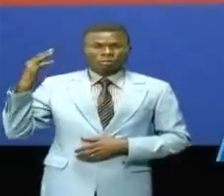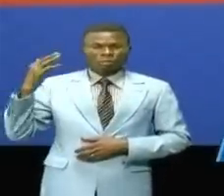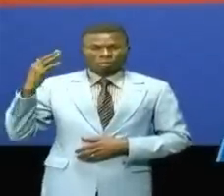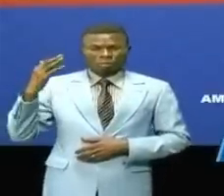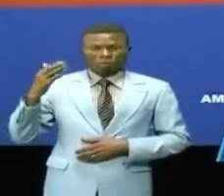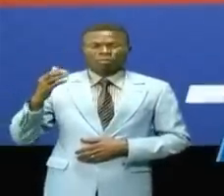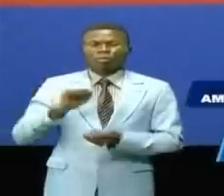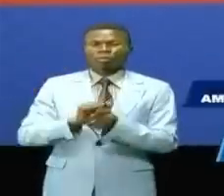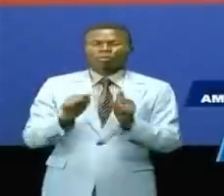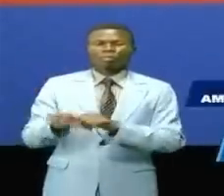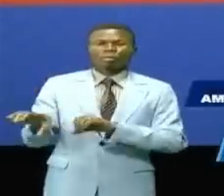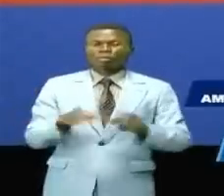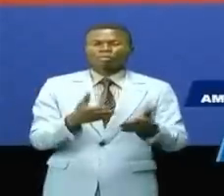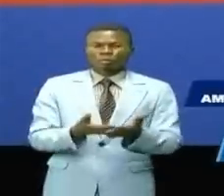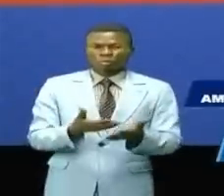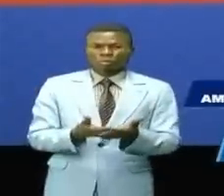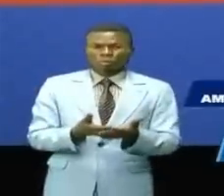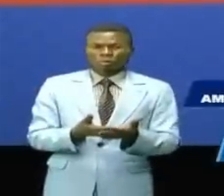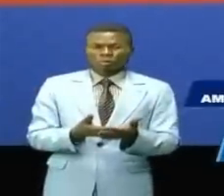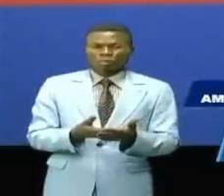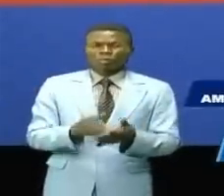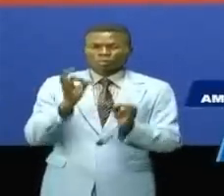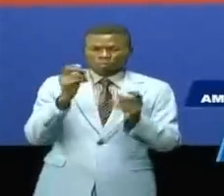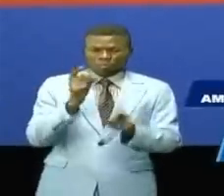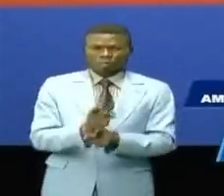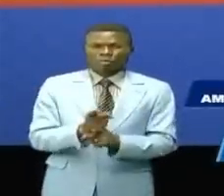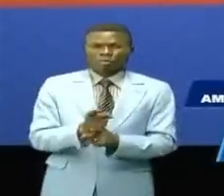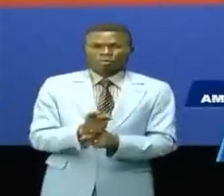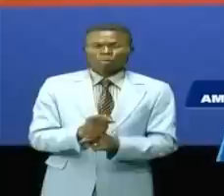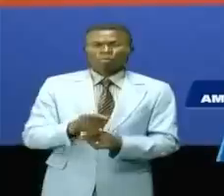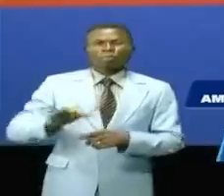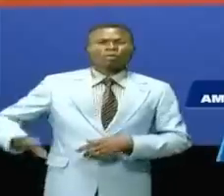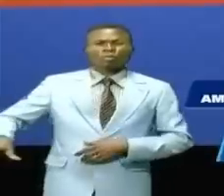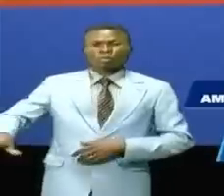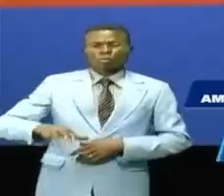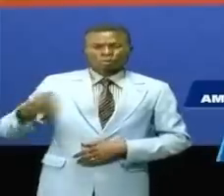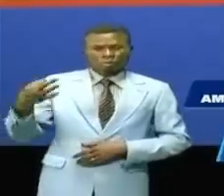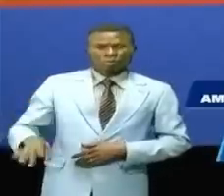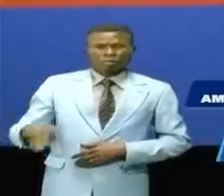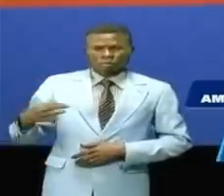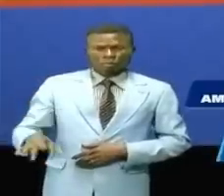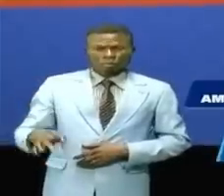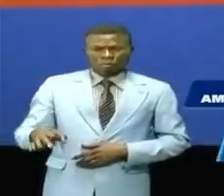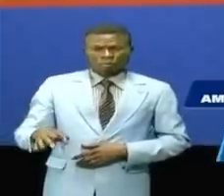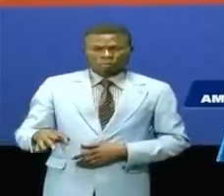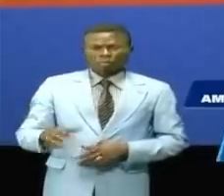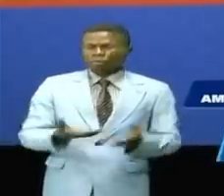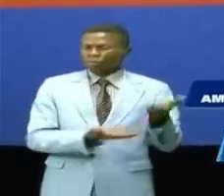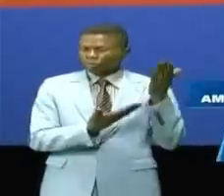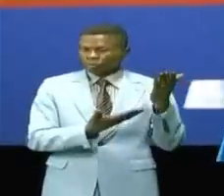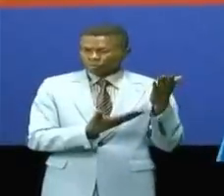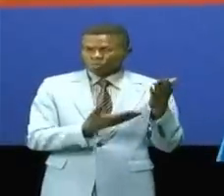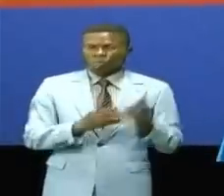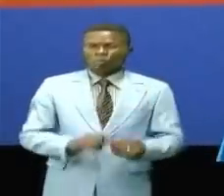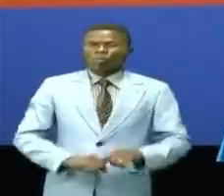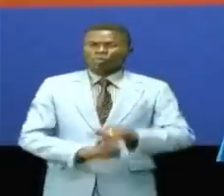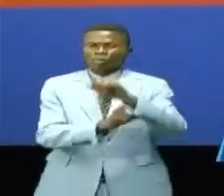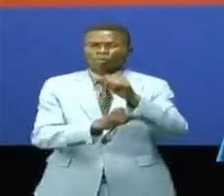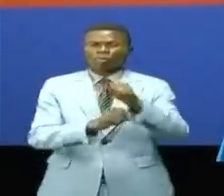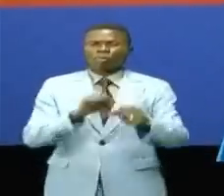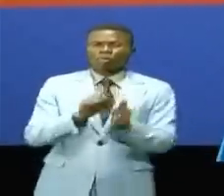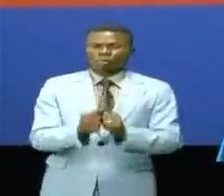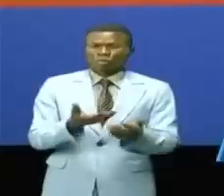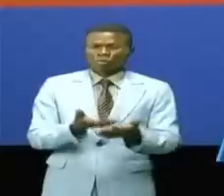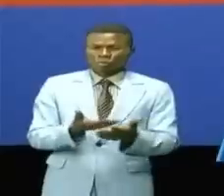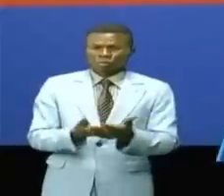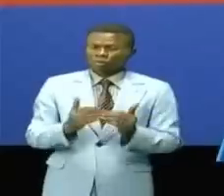disponibilité toujours intacte de la France à être utile, à continuer à accompagner les processus,